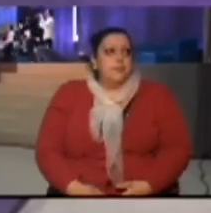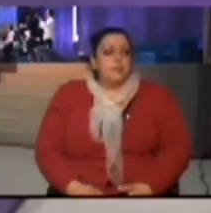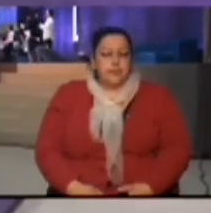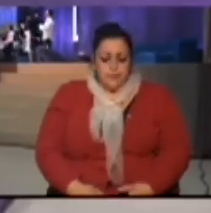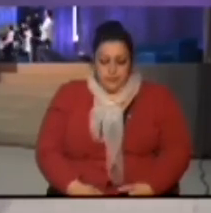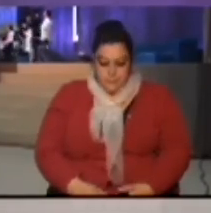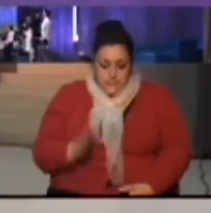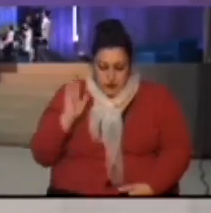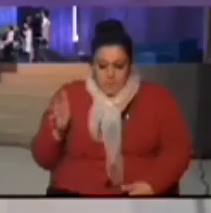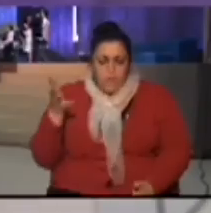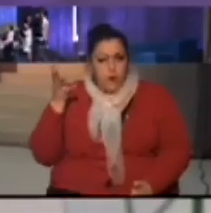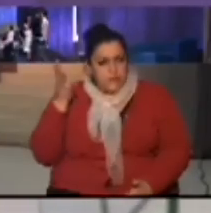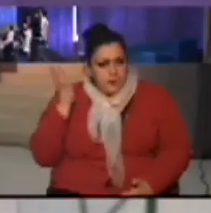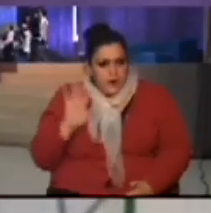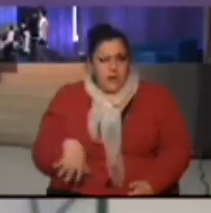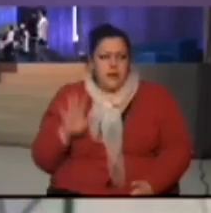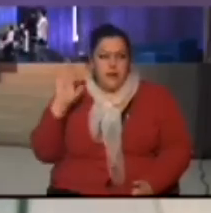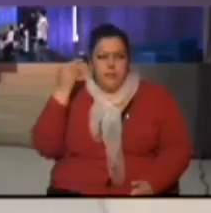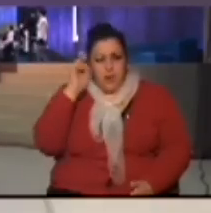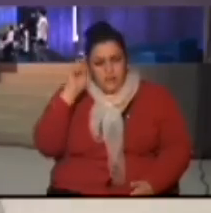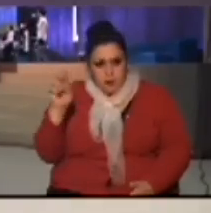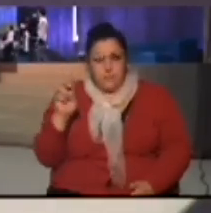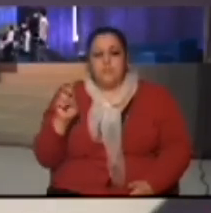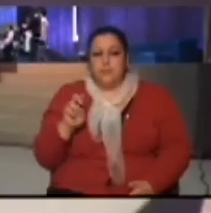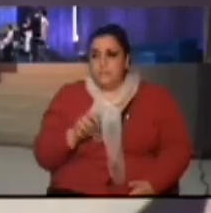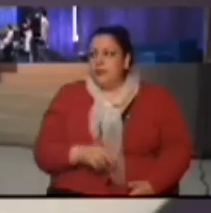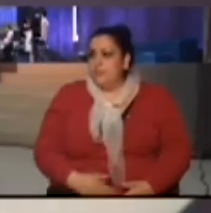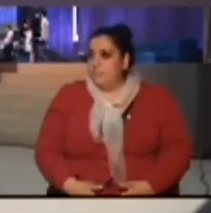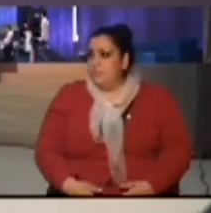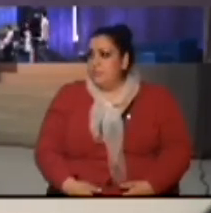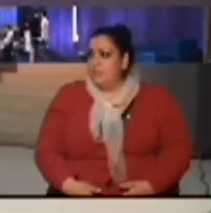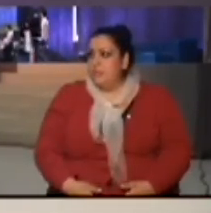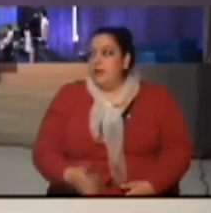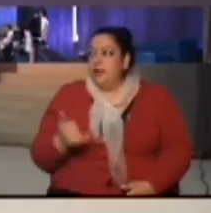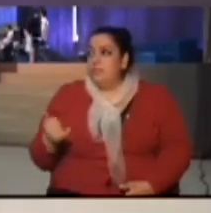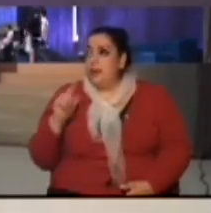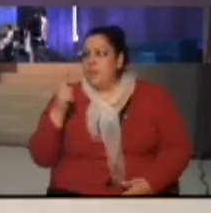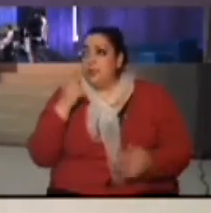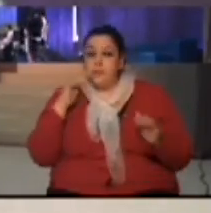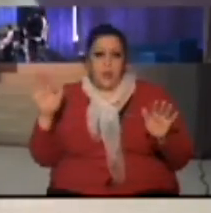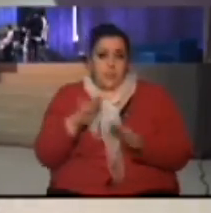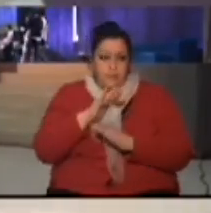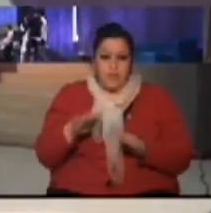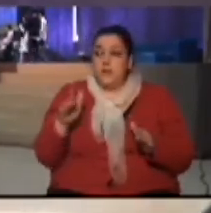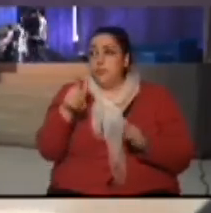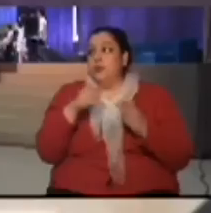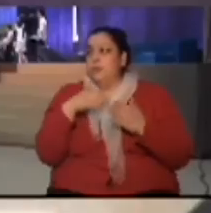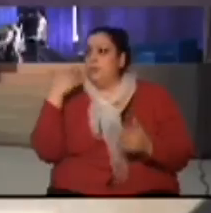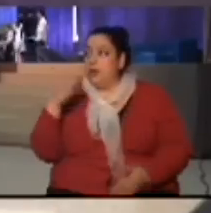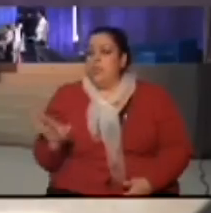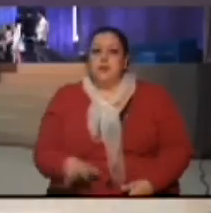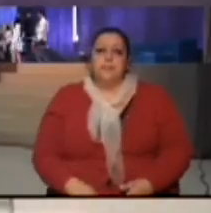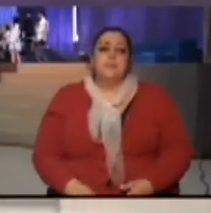Եղի օրհնված Փառք Հիսուսին։ Եկեք միասին վերցնենք մի երգ, փառաբանենք Աստծուն ու Տերը օրհնի ձեր